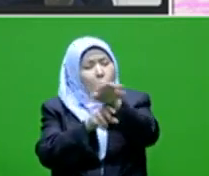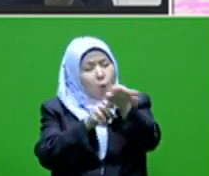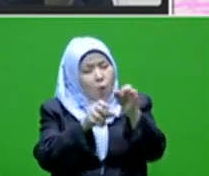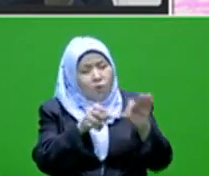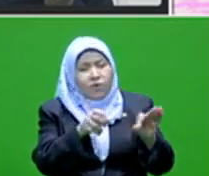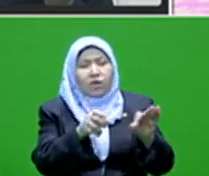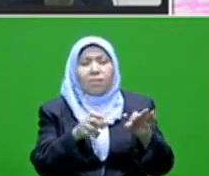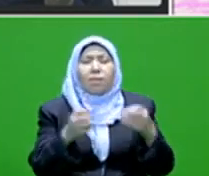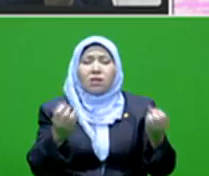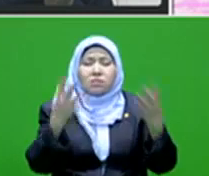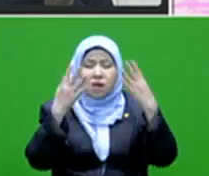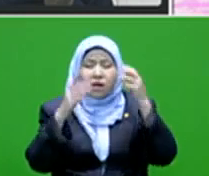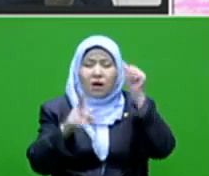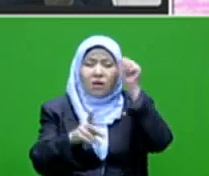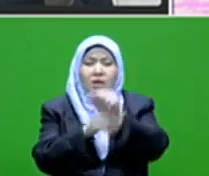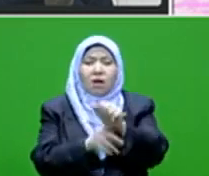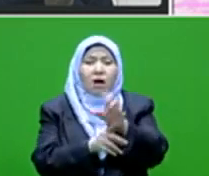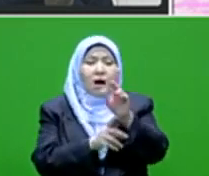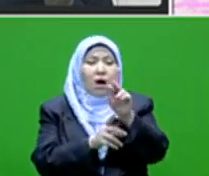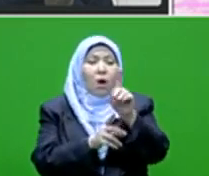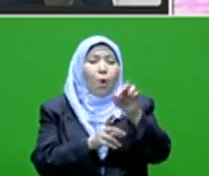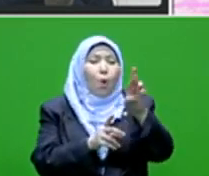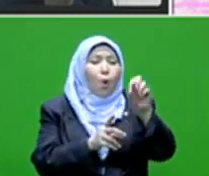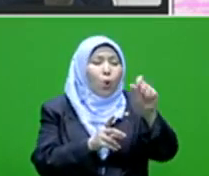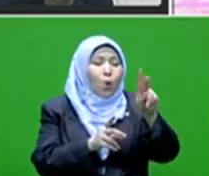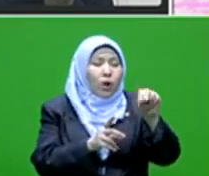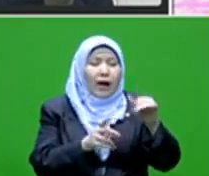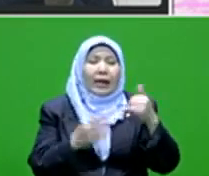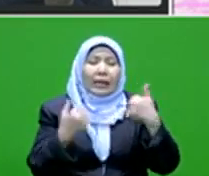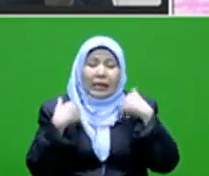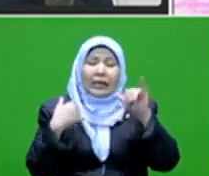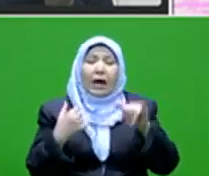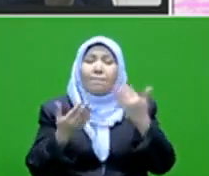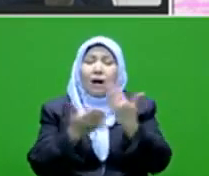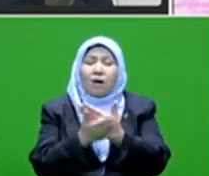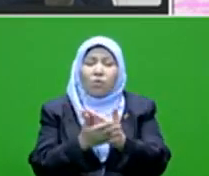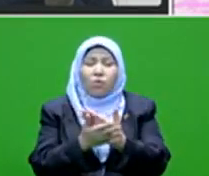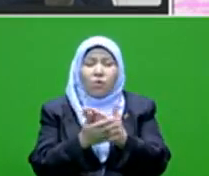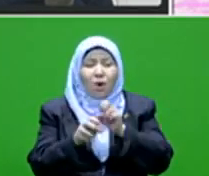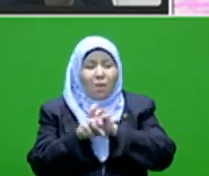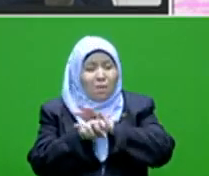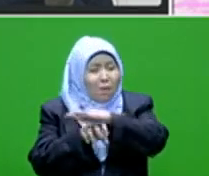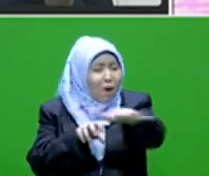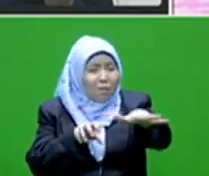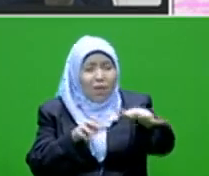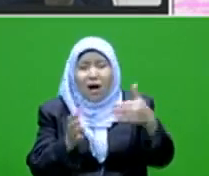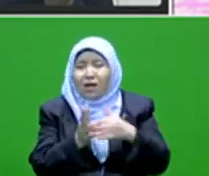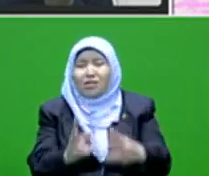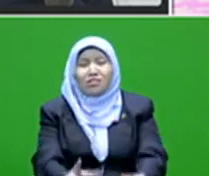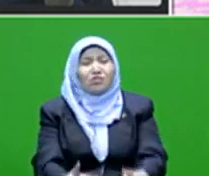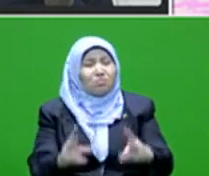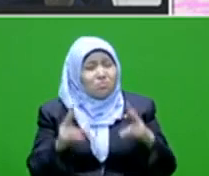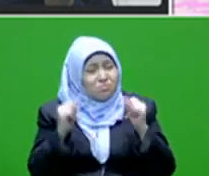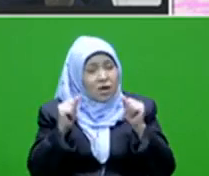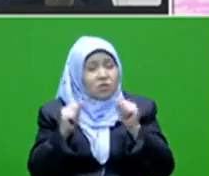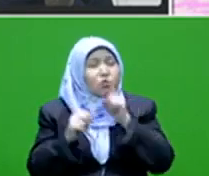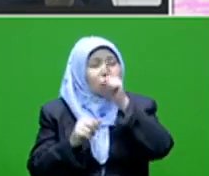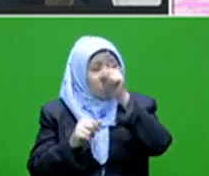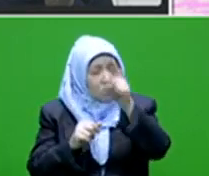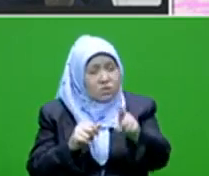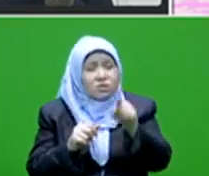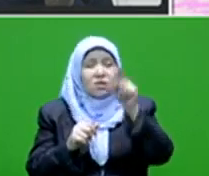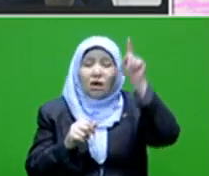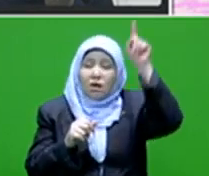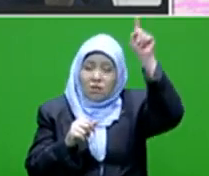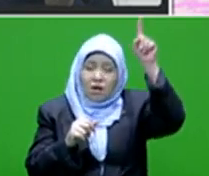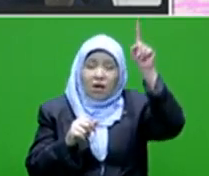kena corona, dan sekarang ada yang baru, ya Allah, yang berjangkit lebih cepat. Sesungguhnya Engkau yang